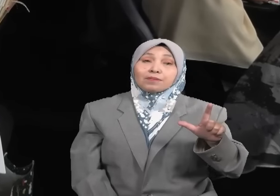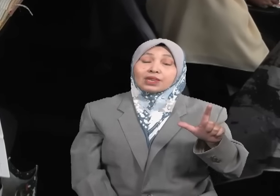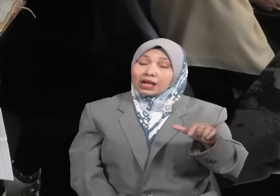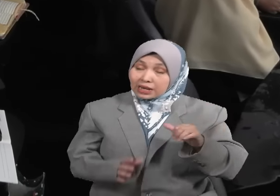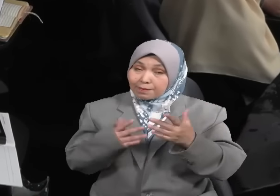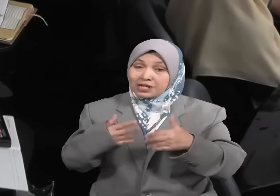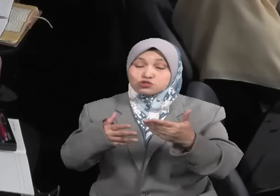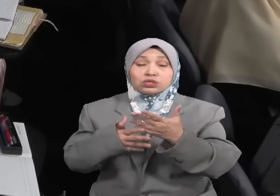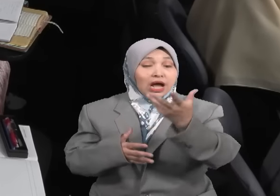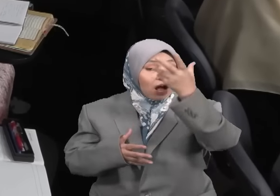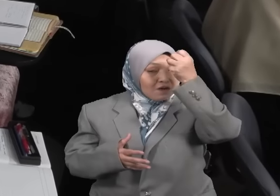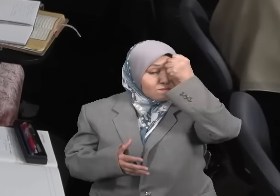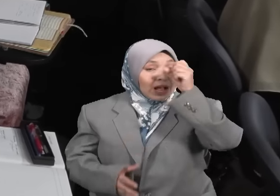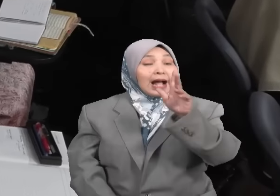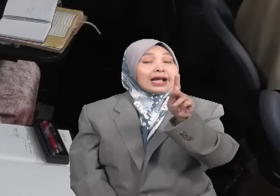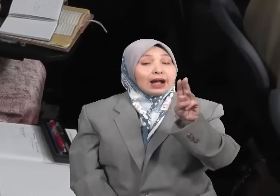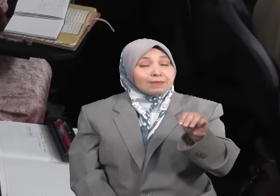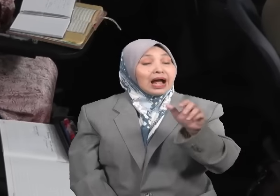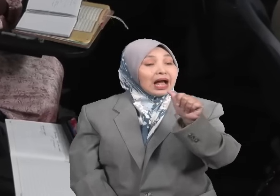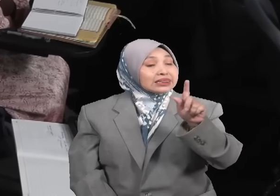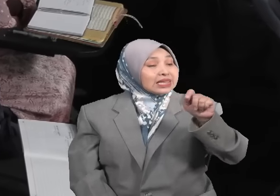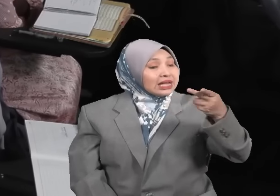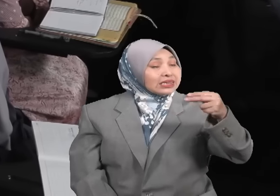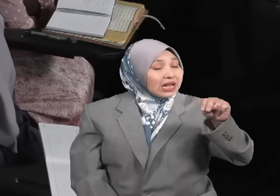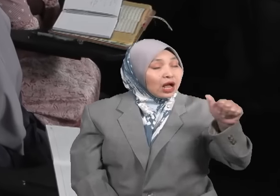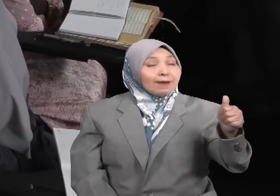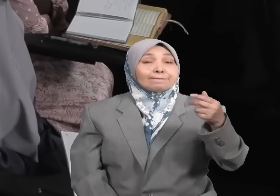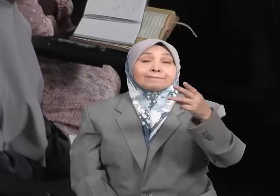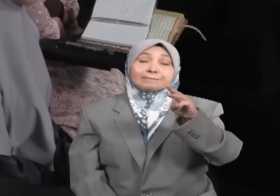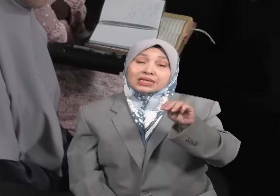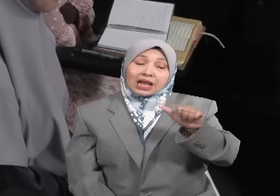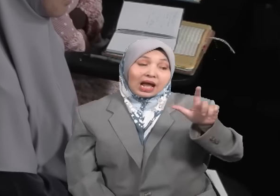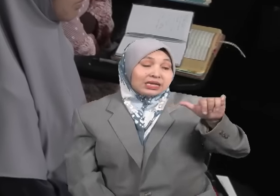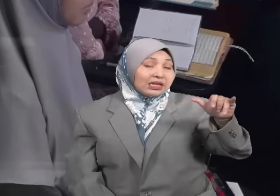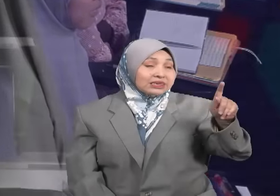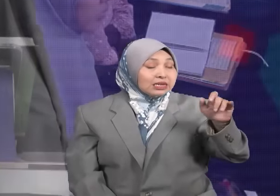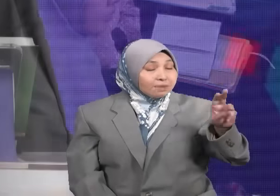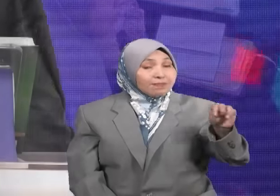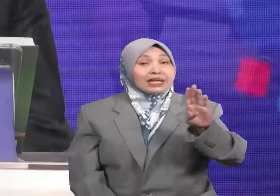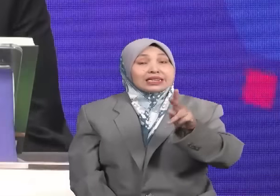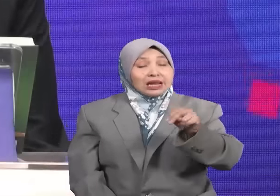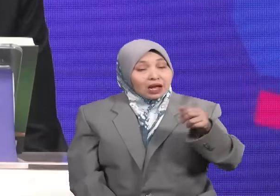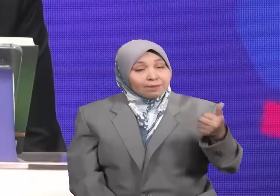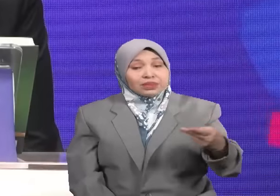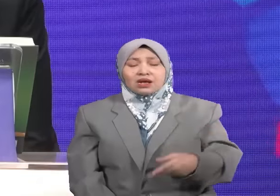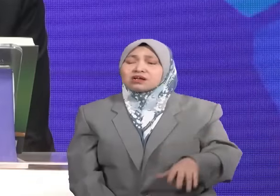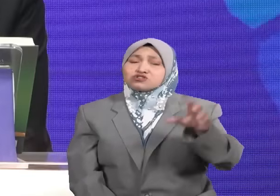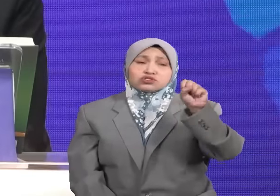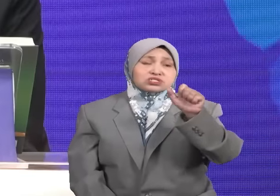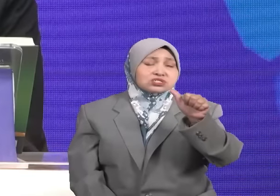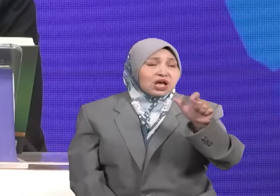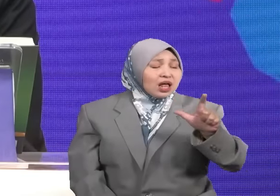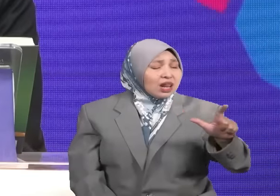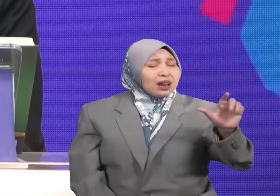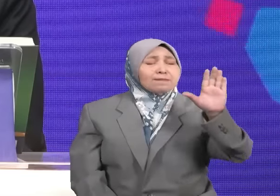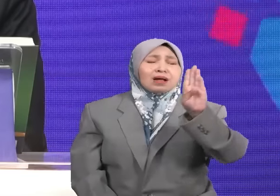Kemudian yang kena hafal tu, kam atainahum min ayatin bayyinah. Sal bani